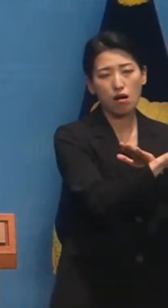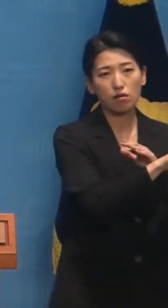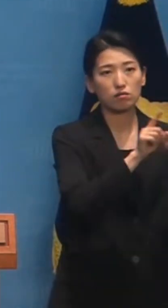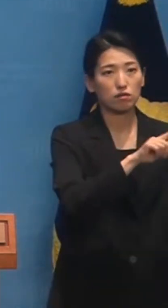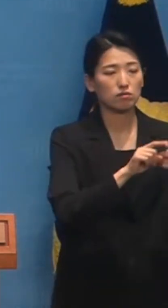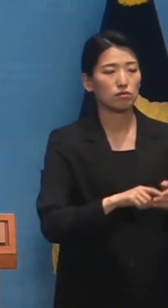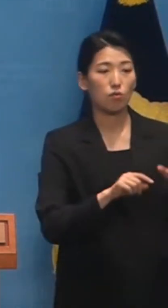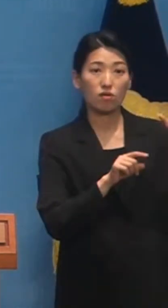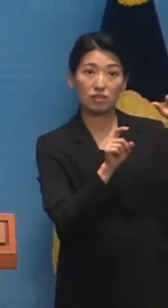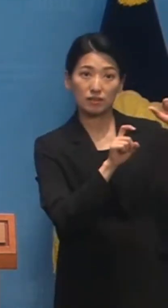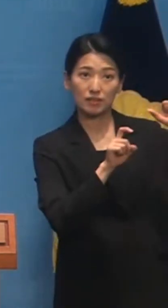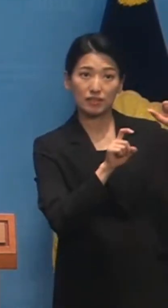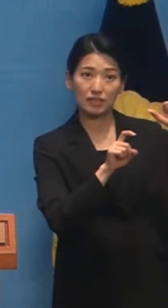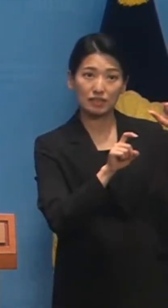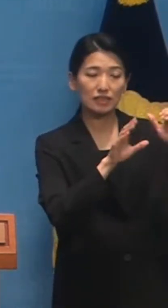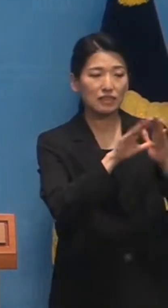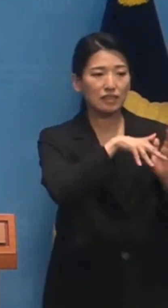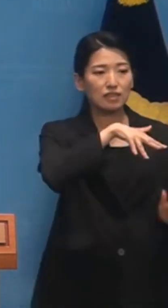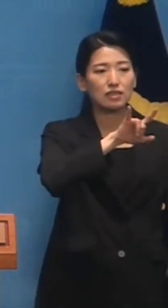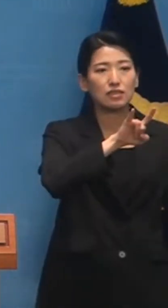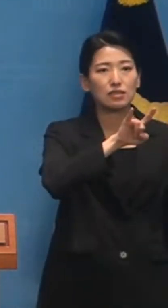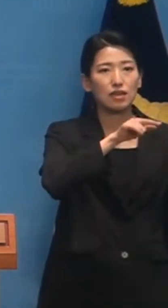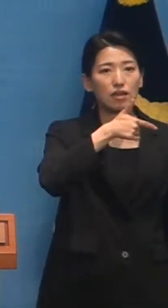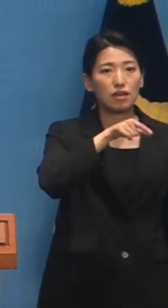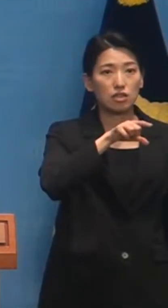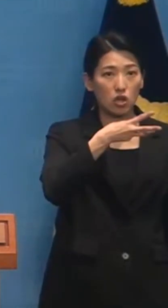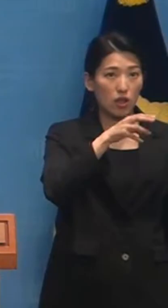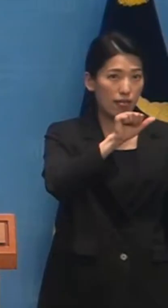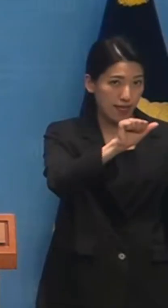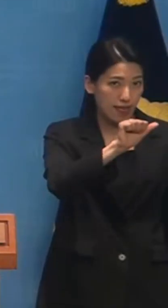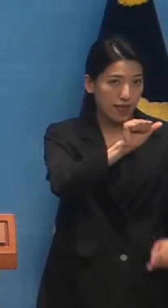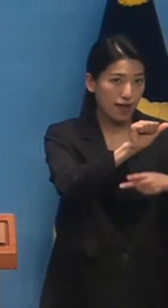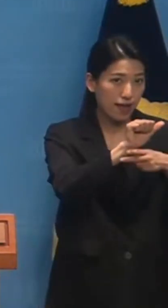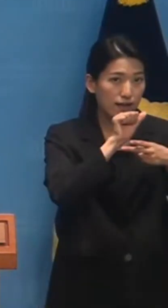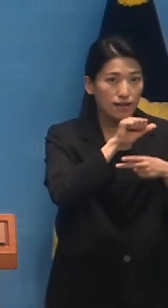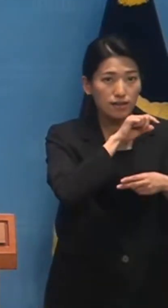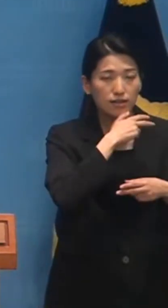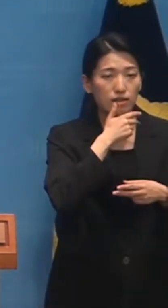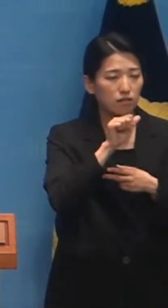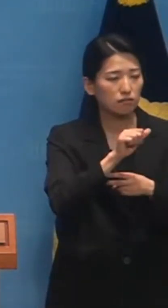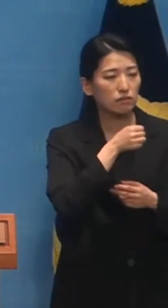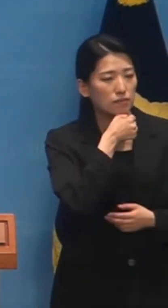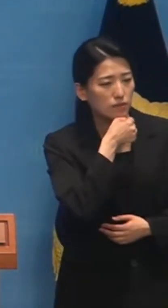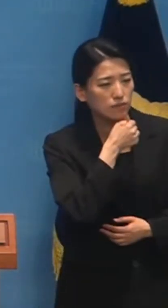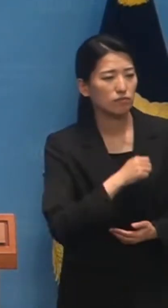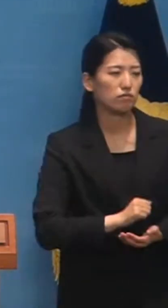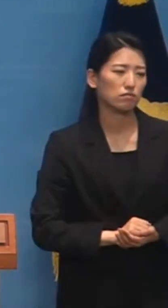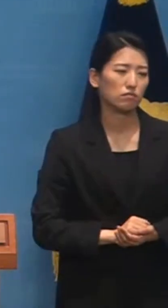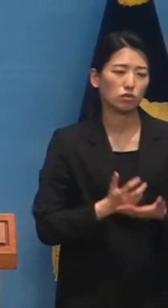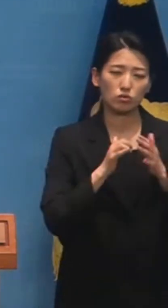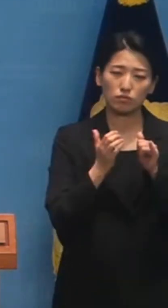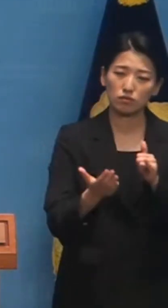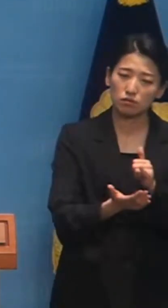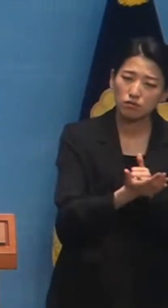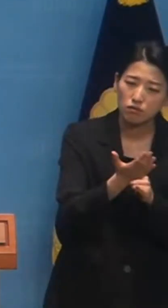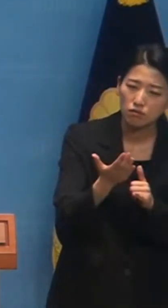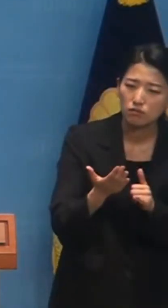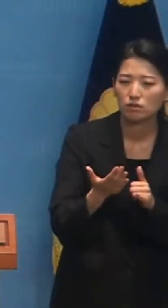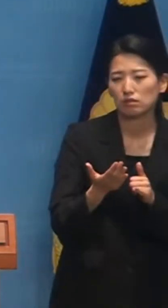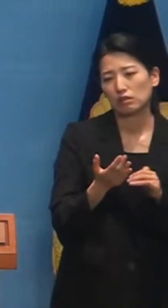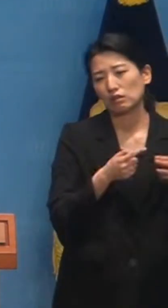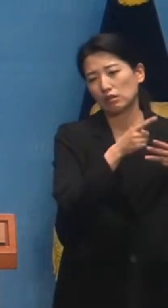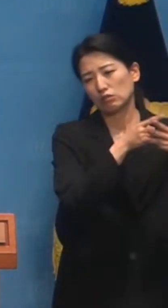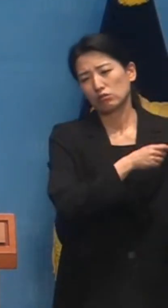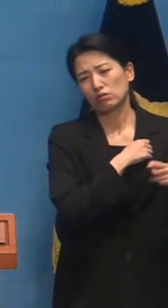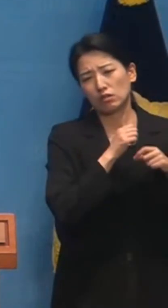5월 10일 채널A와 인터뷰를 통해 개혁으로 인한 고통을 겪고 있는 국민들에게 진심으로 죄송하게